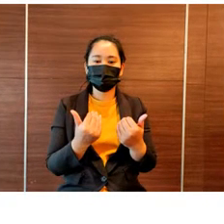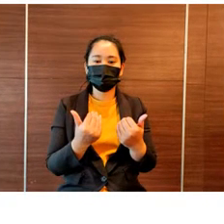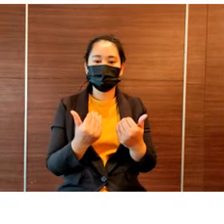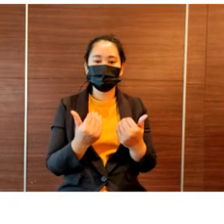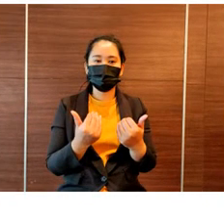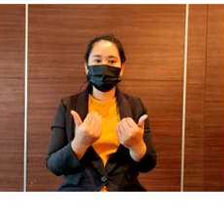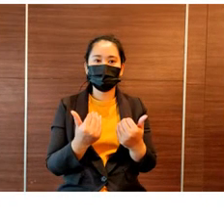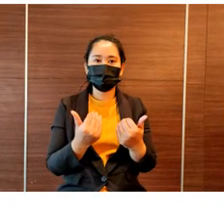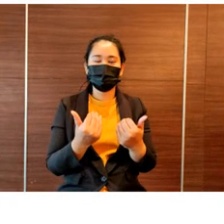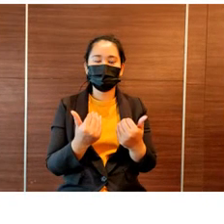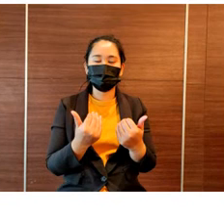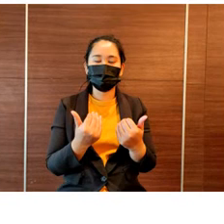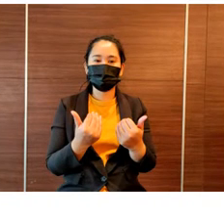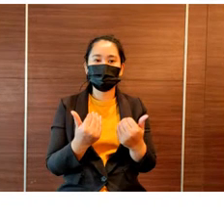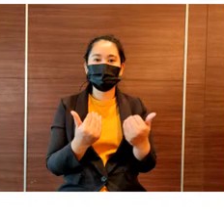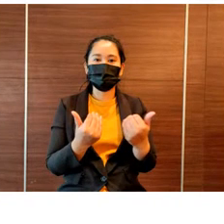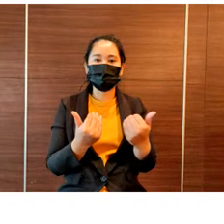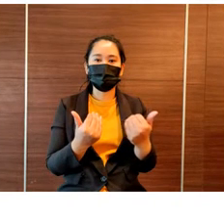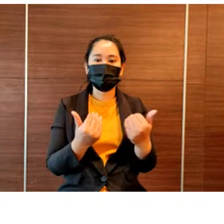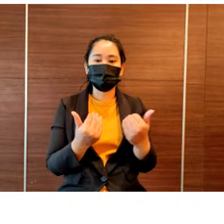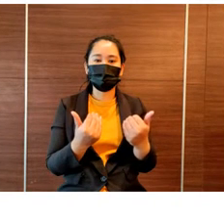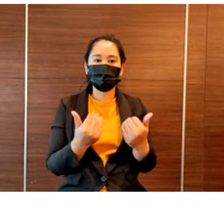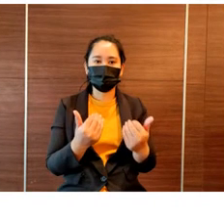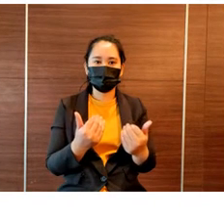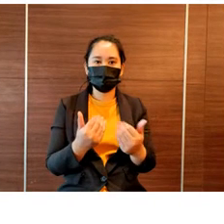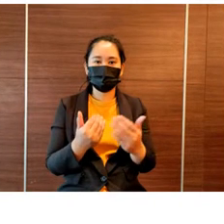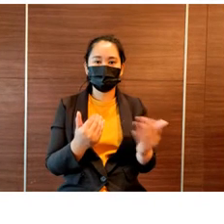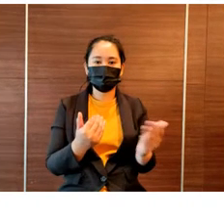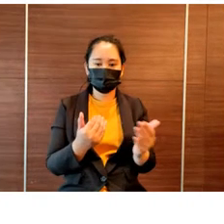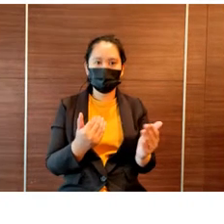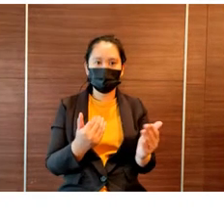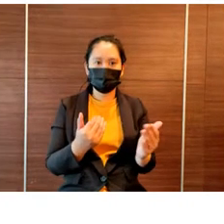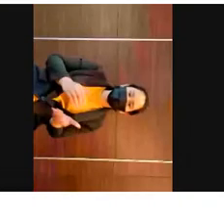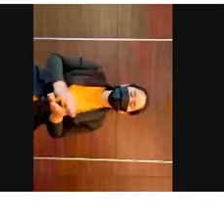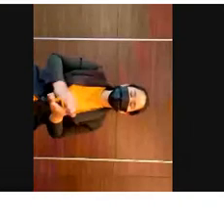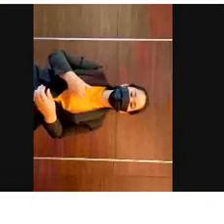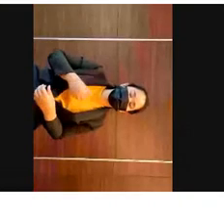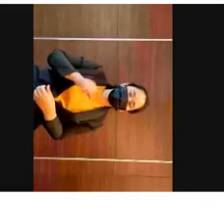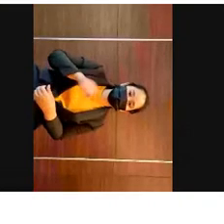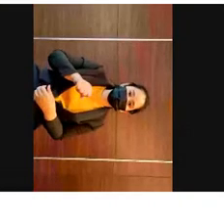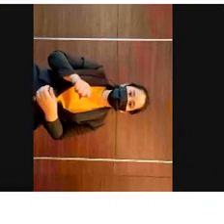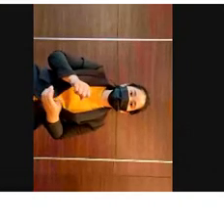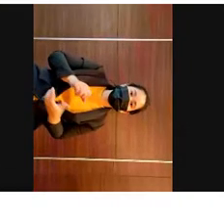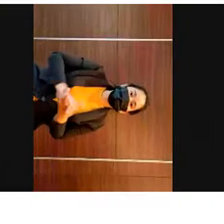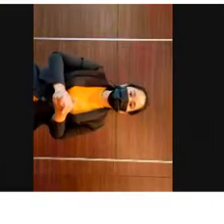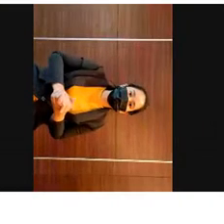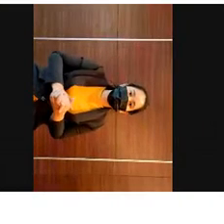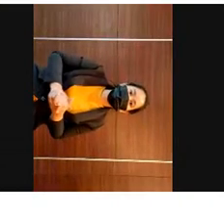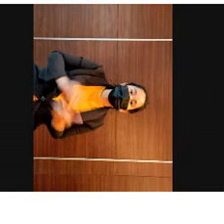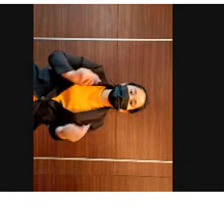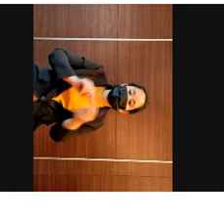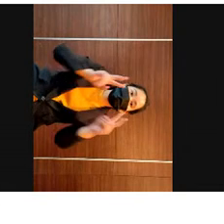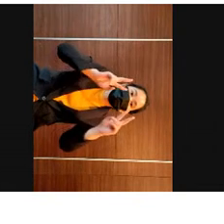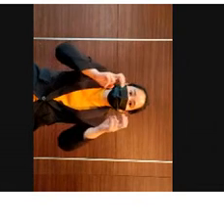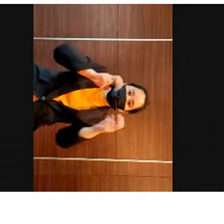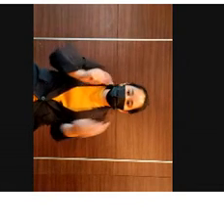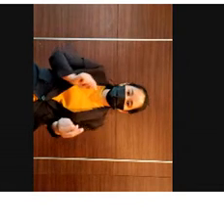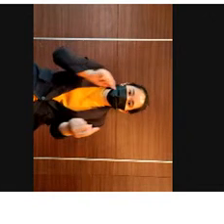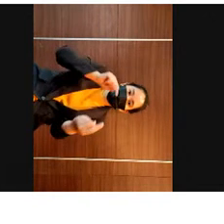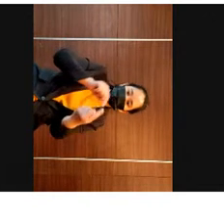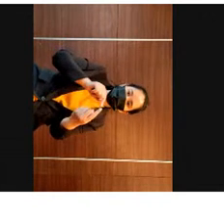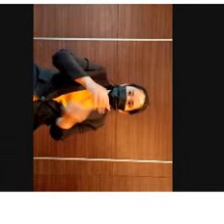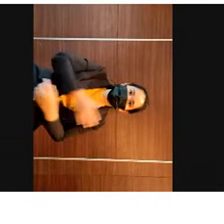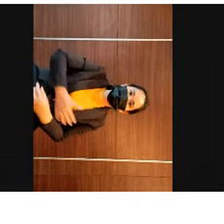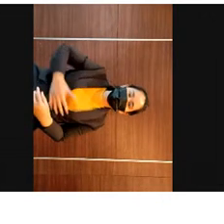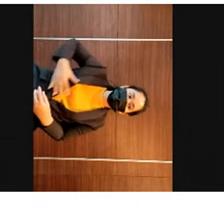ในครั้งนี้งาน สัมมนาหัวข้อการเข้าถึงสุขภาพและ